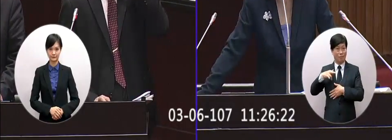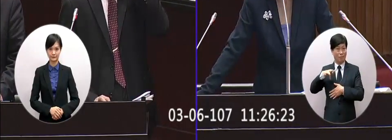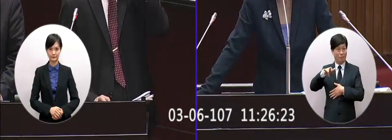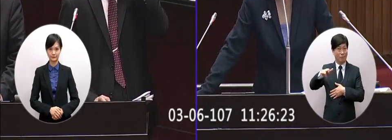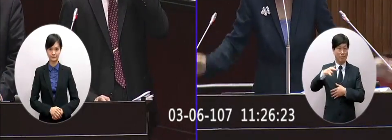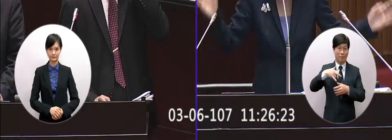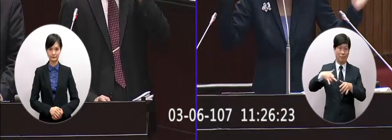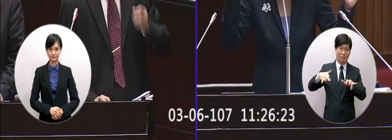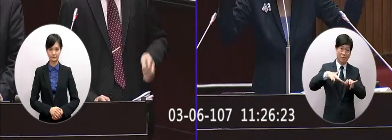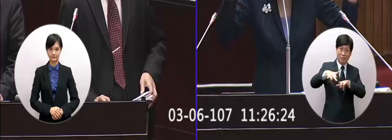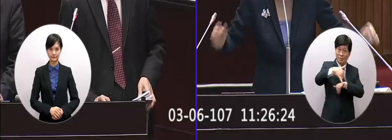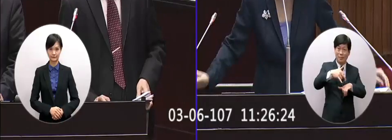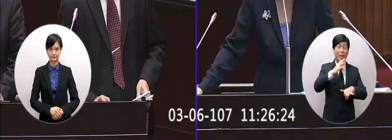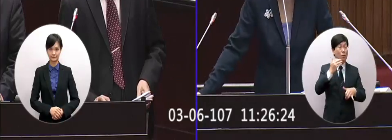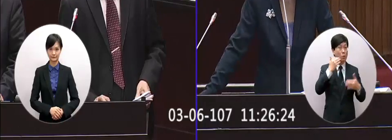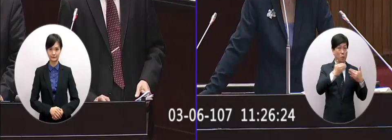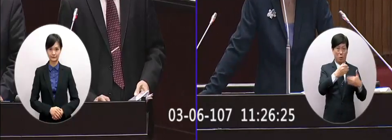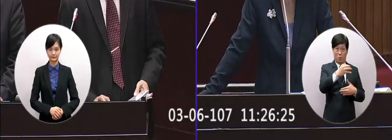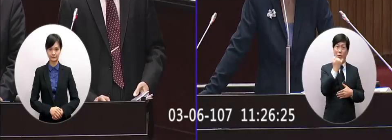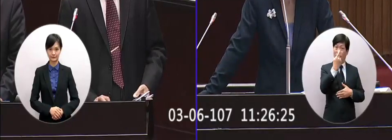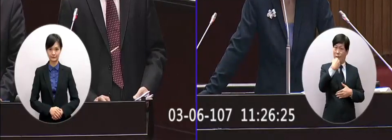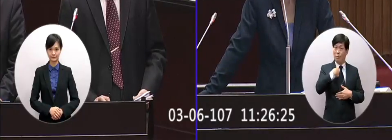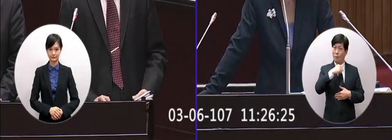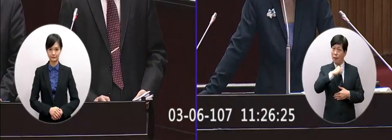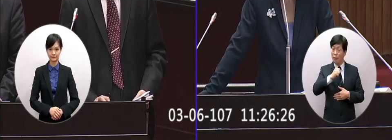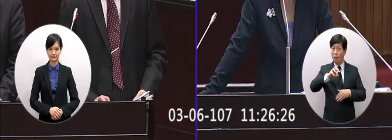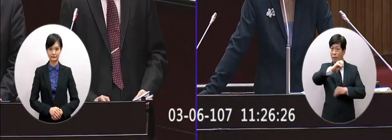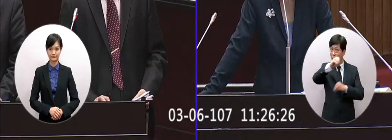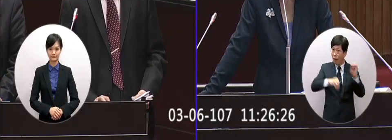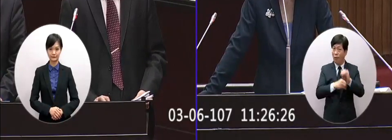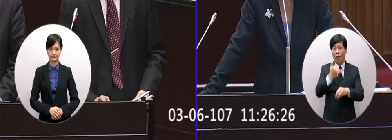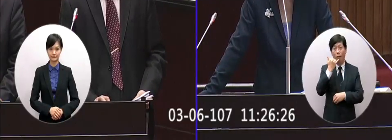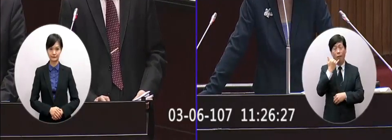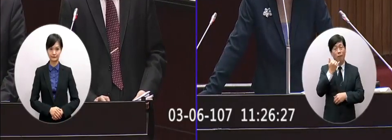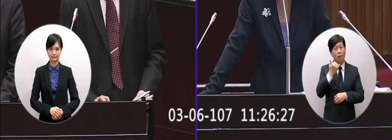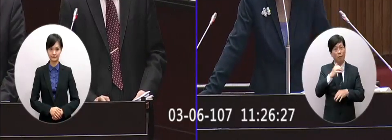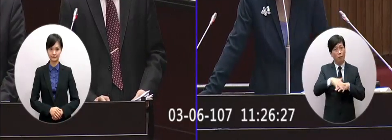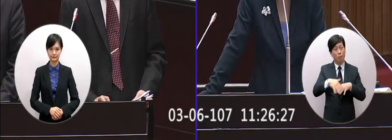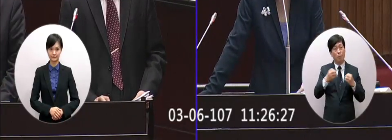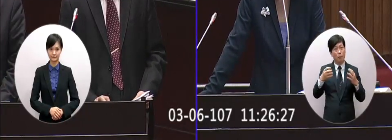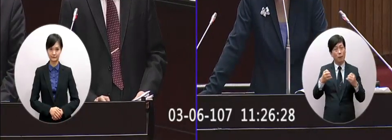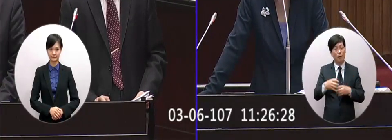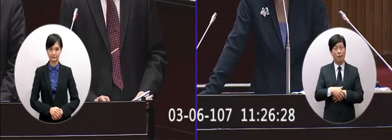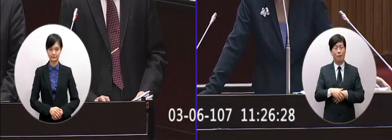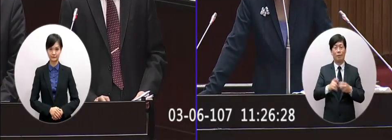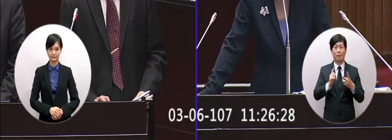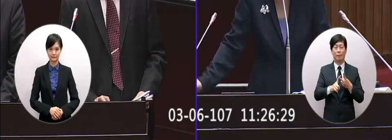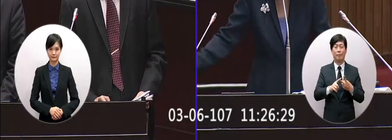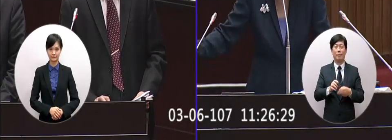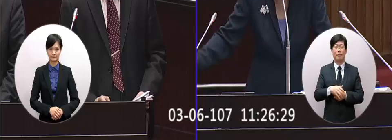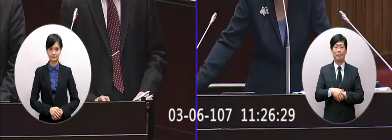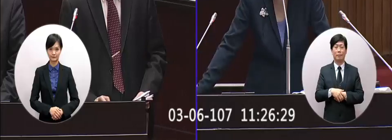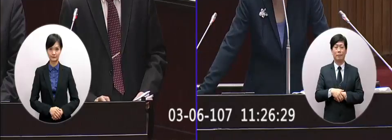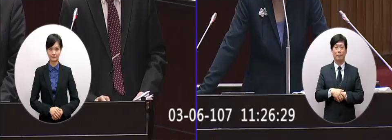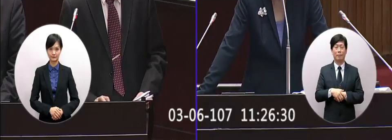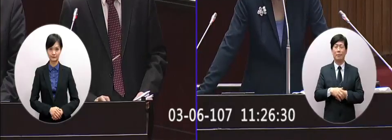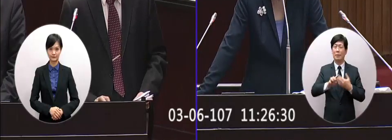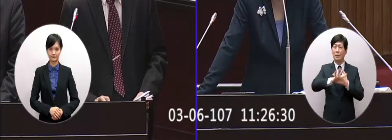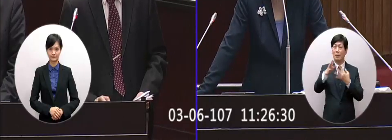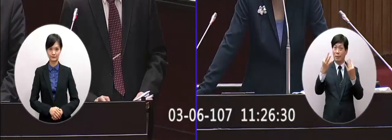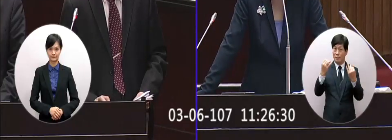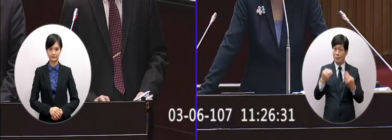来台啊？这也是一种不同的一个思维耶。这个部分大家可不可以讨论一下？还有呢，你看看另外一个数